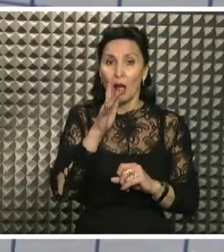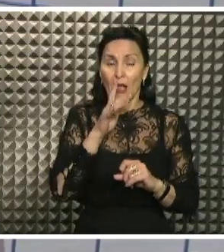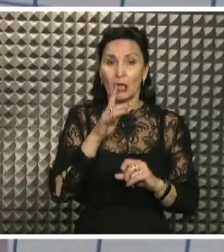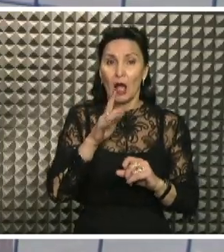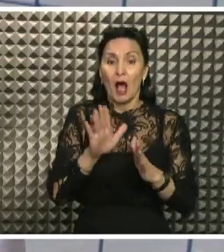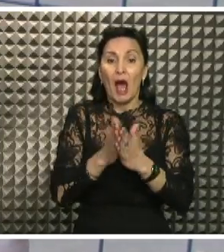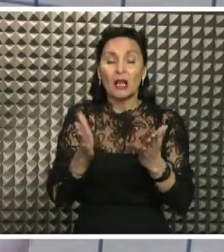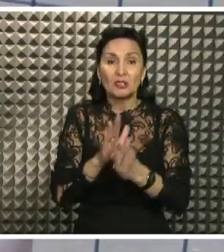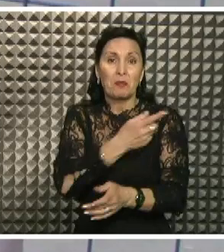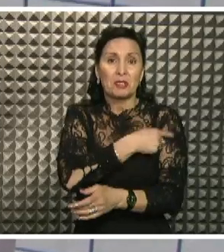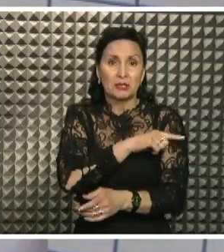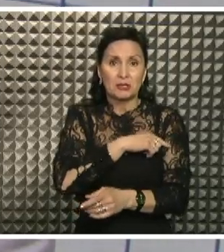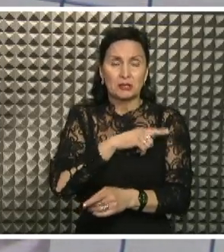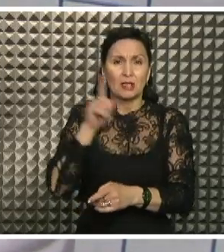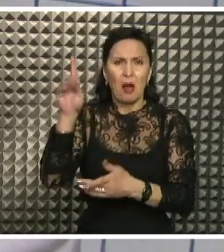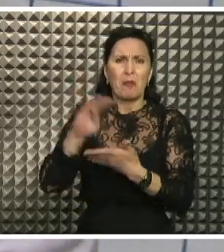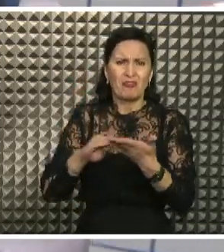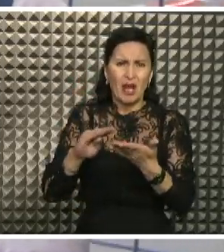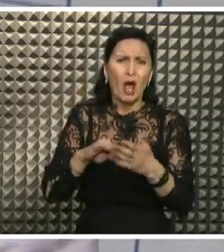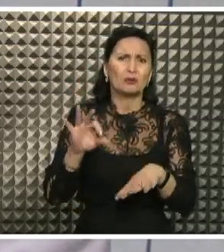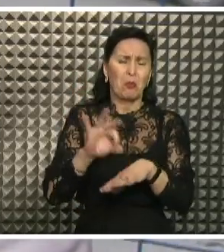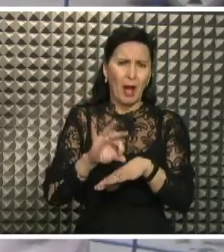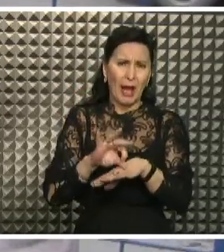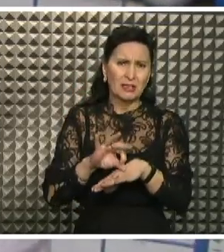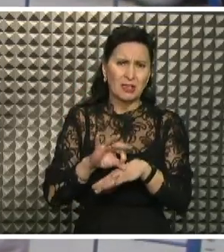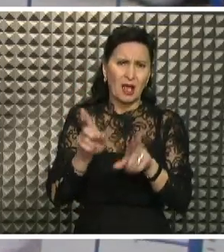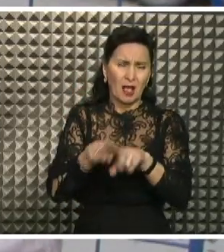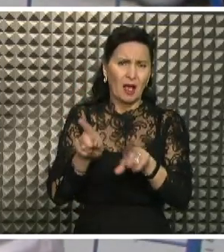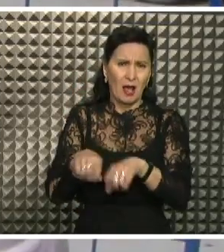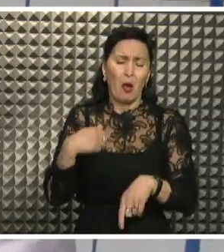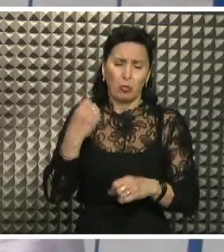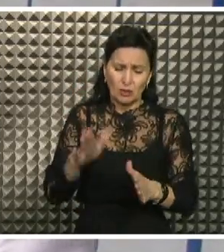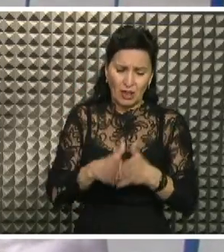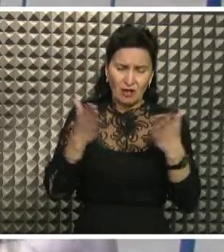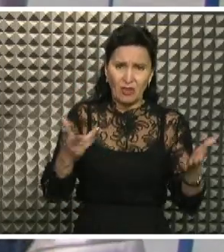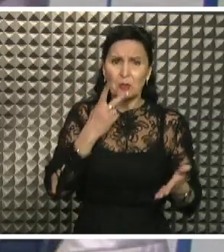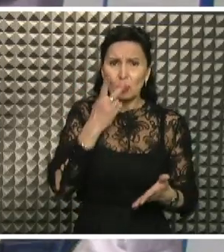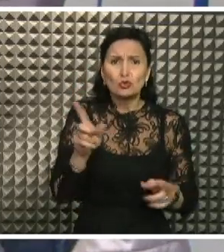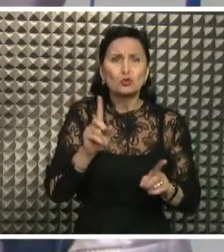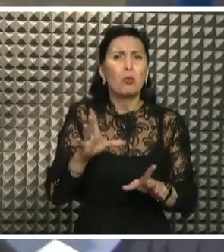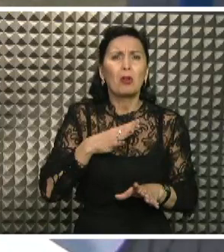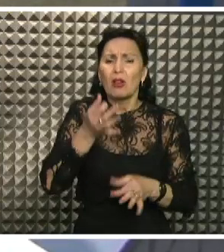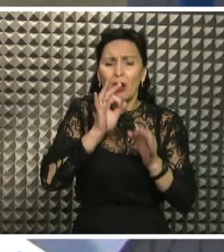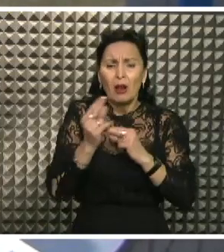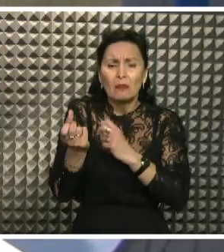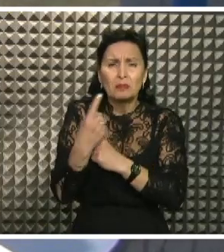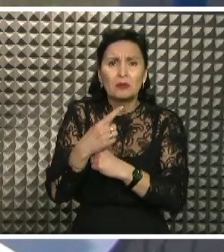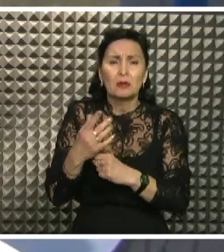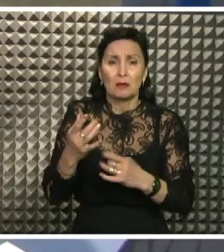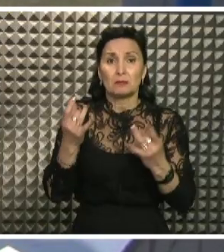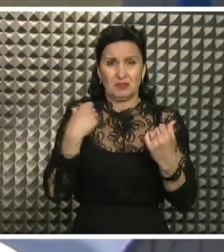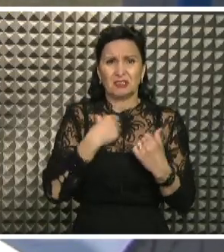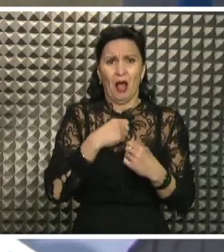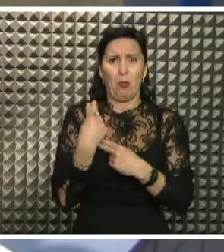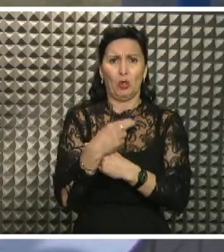карточка медицинская, и практически там повторяются болезни. И я просто открываю и смотрю, что мне там назначали. Обычно я сам